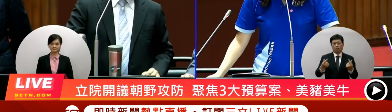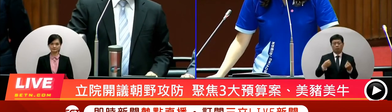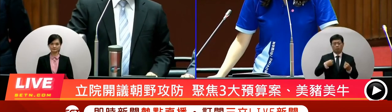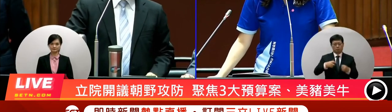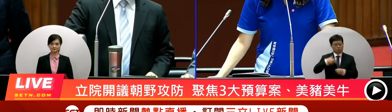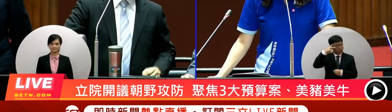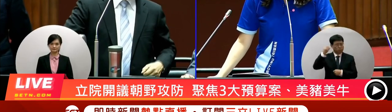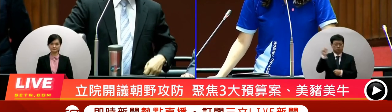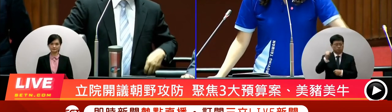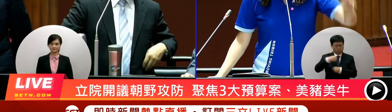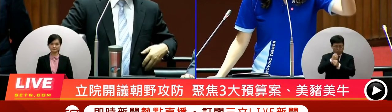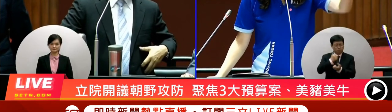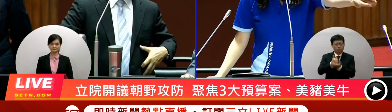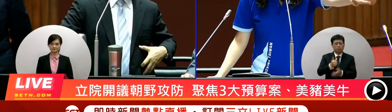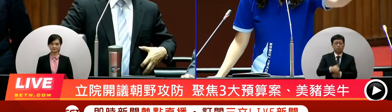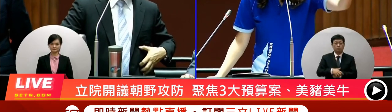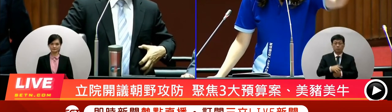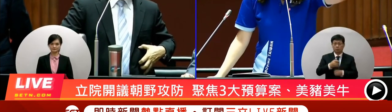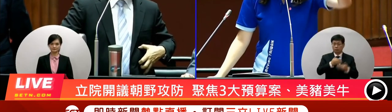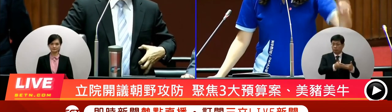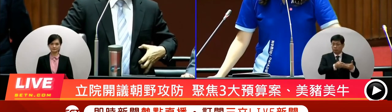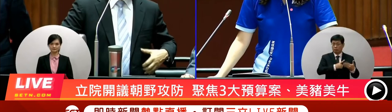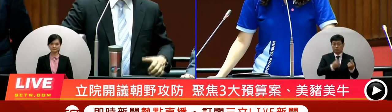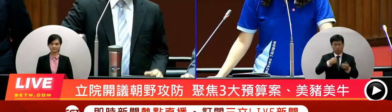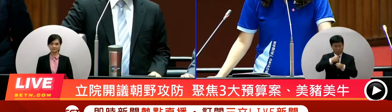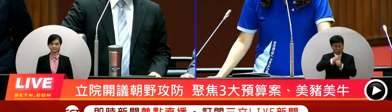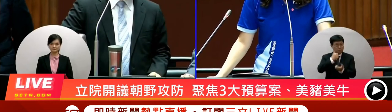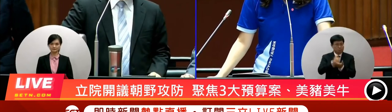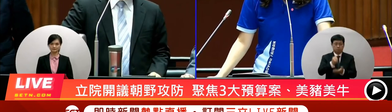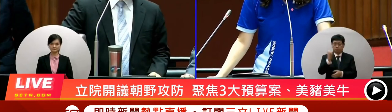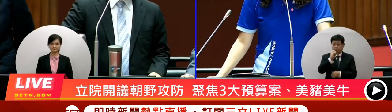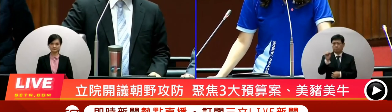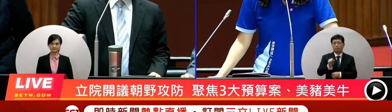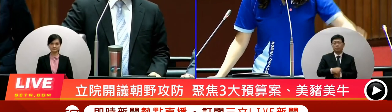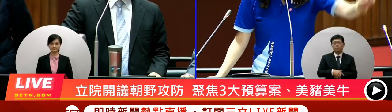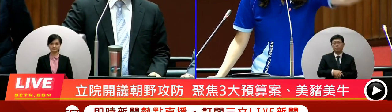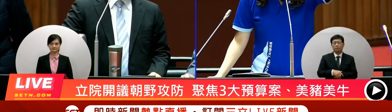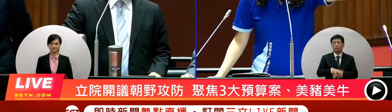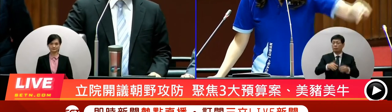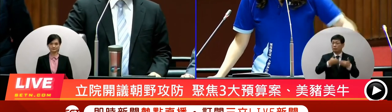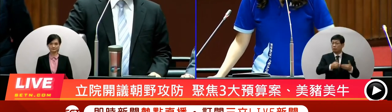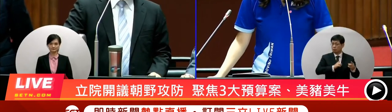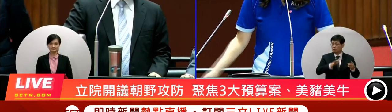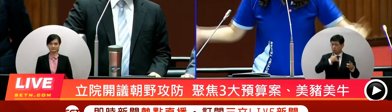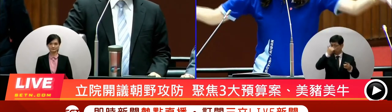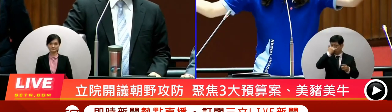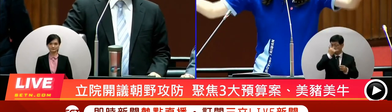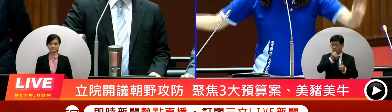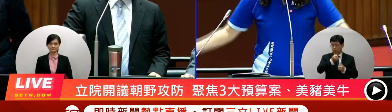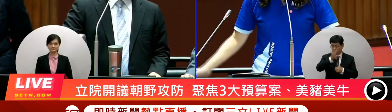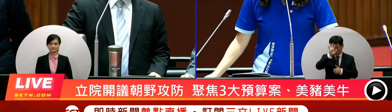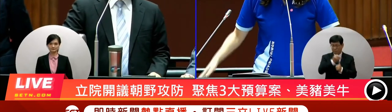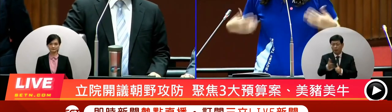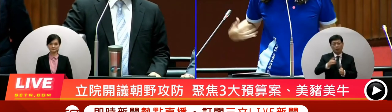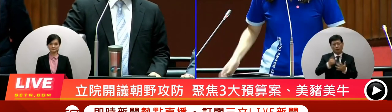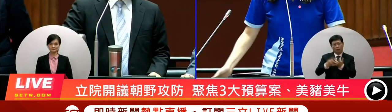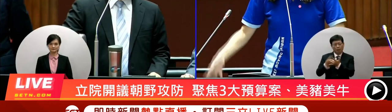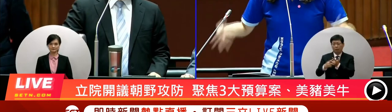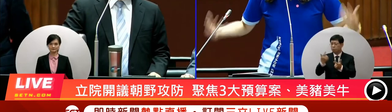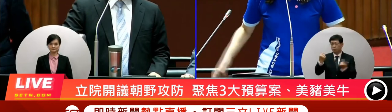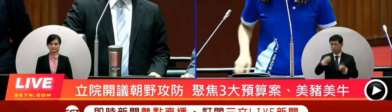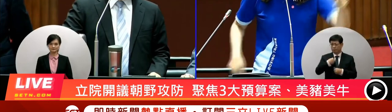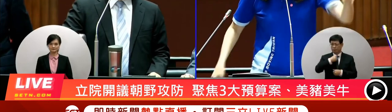坚持零检出。因为中国大陆坚持零检出，中国大陆有猪瘟啊，没有猪啊，欠猪吧，不是像